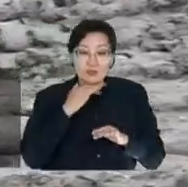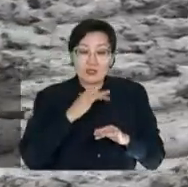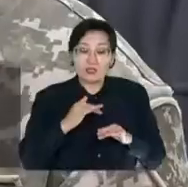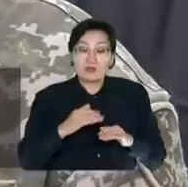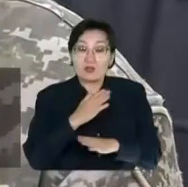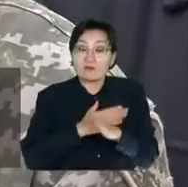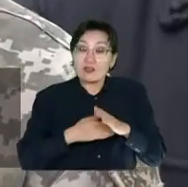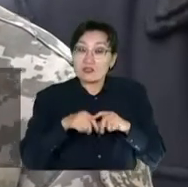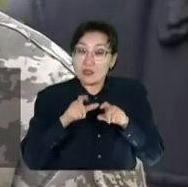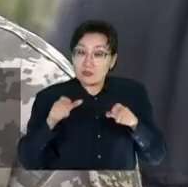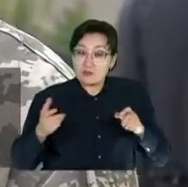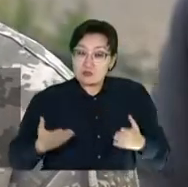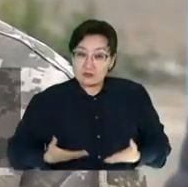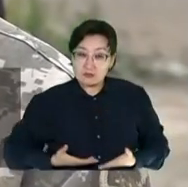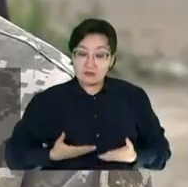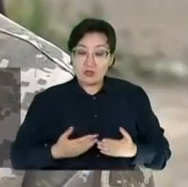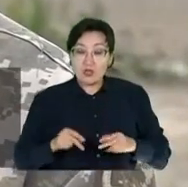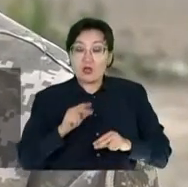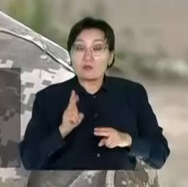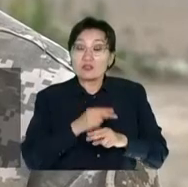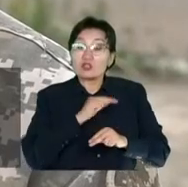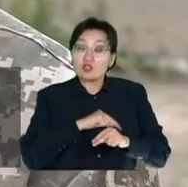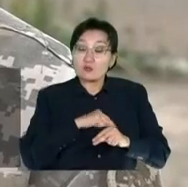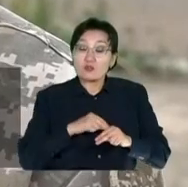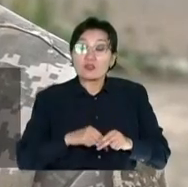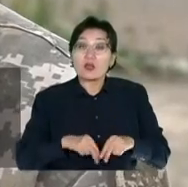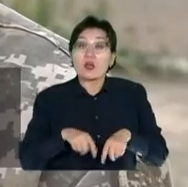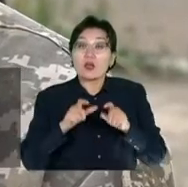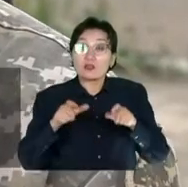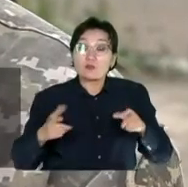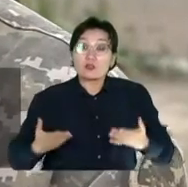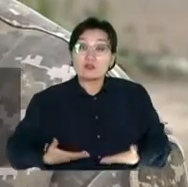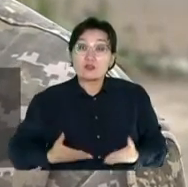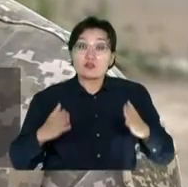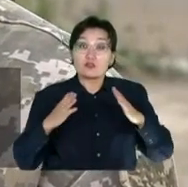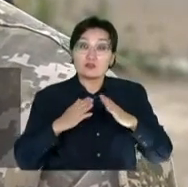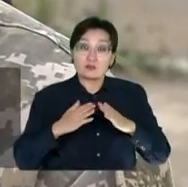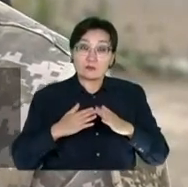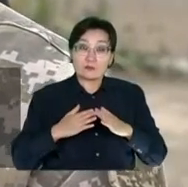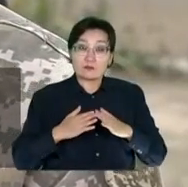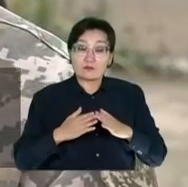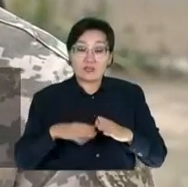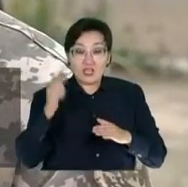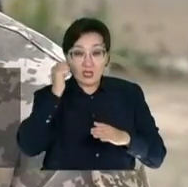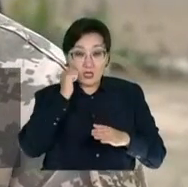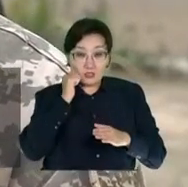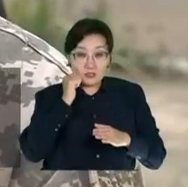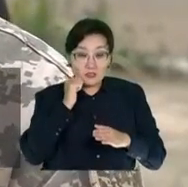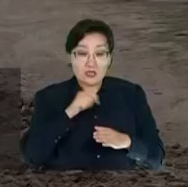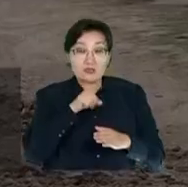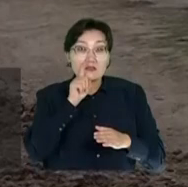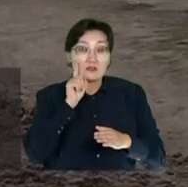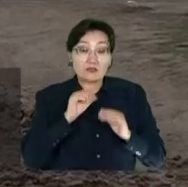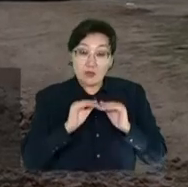инвалид адамдар тұрады, жұмыссыз адамдар бар, үйінде кәрі жас балалар